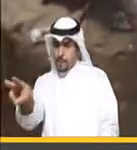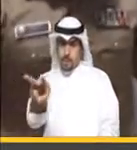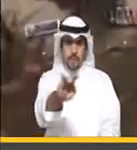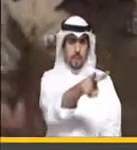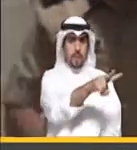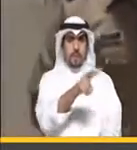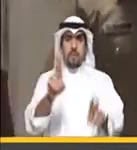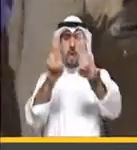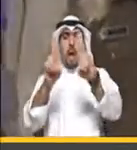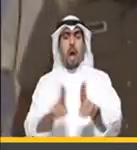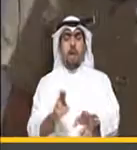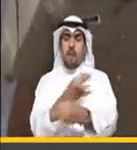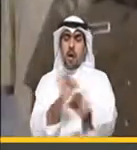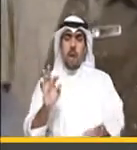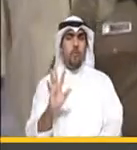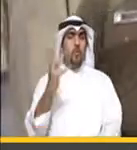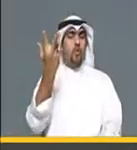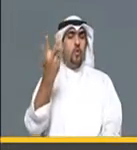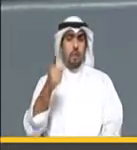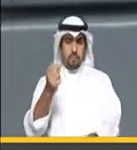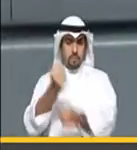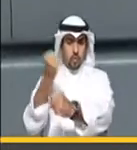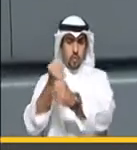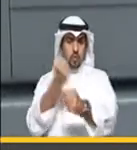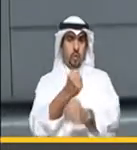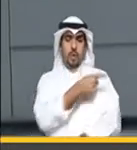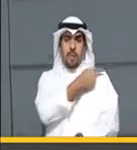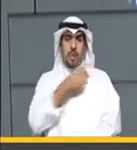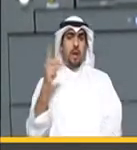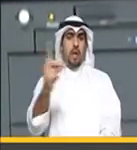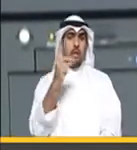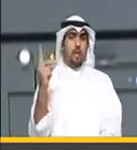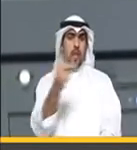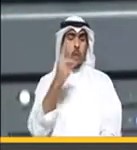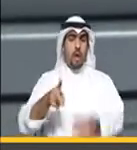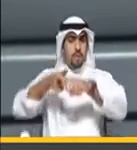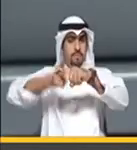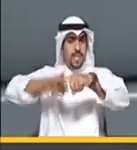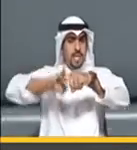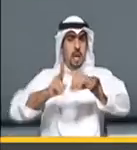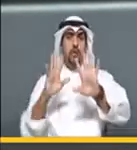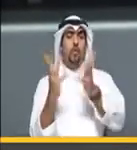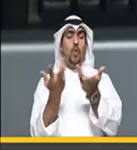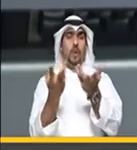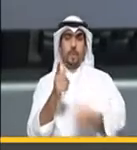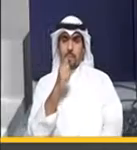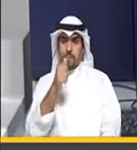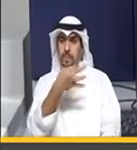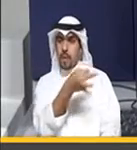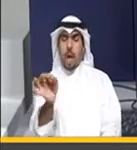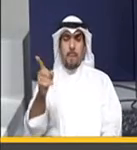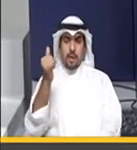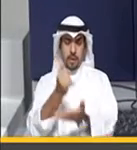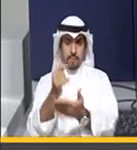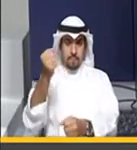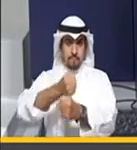الكهربائية وكيفية عملية التشغيل في حالة الطوارئ أو الصيانة، والتي يقوم بها كوادر